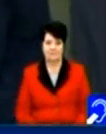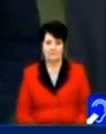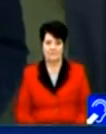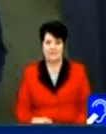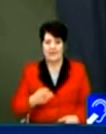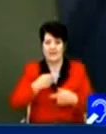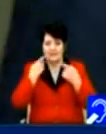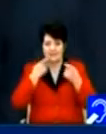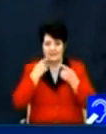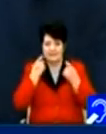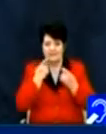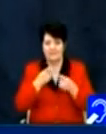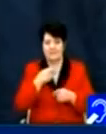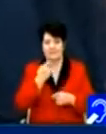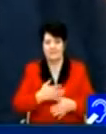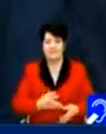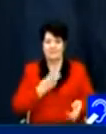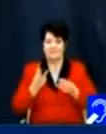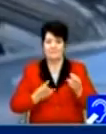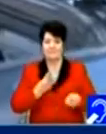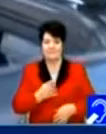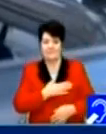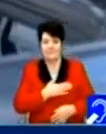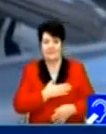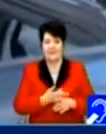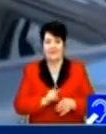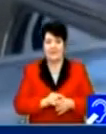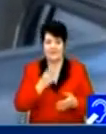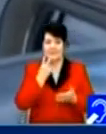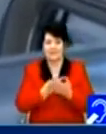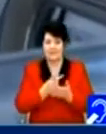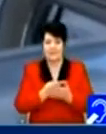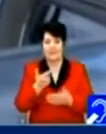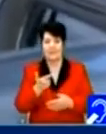Cu zâmbetul pe buză, plin de viață și cu o mulțime de vise. Așa l-am descoperit pe